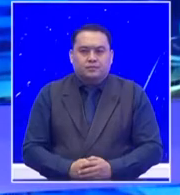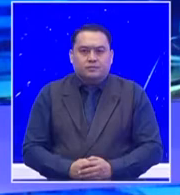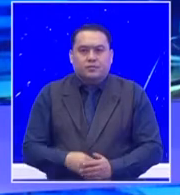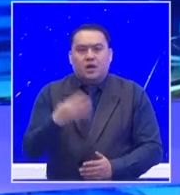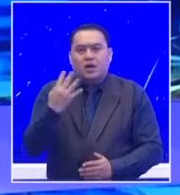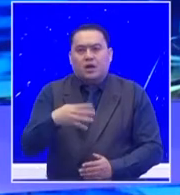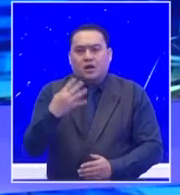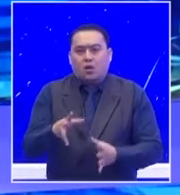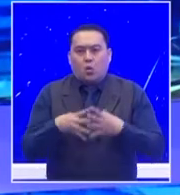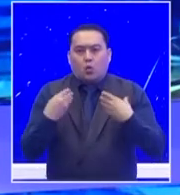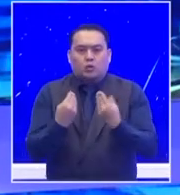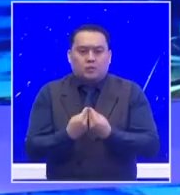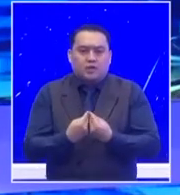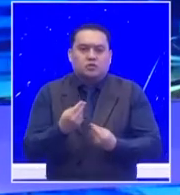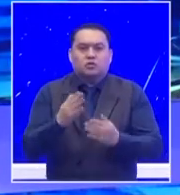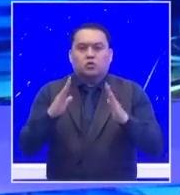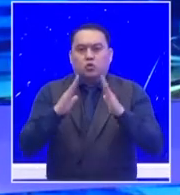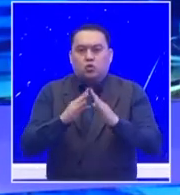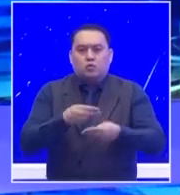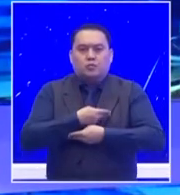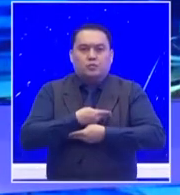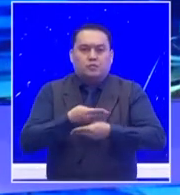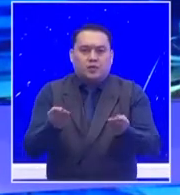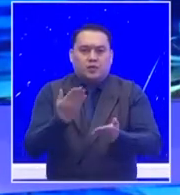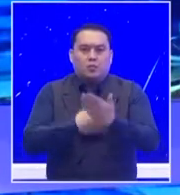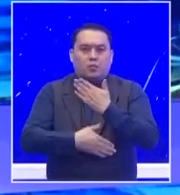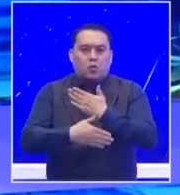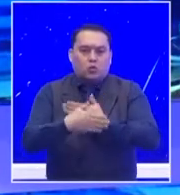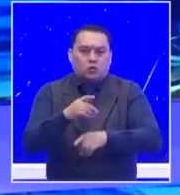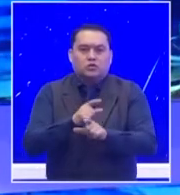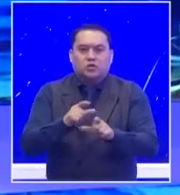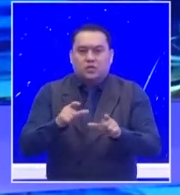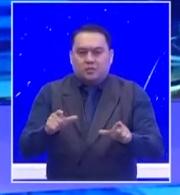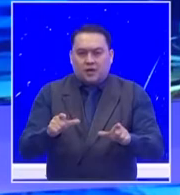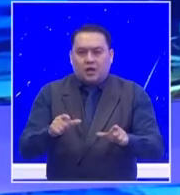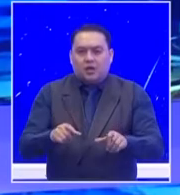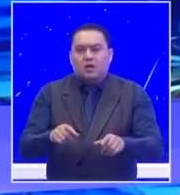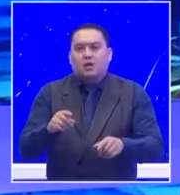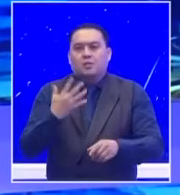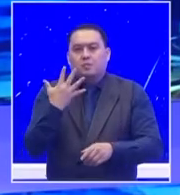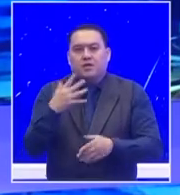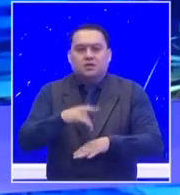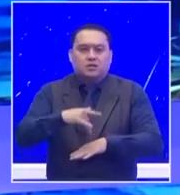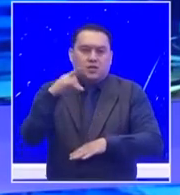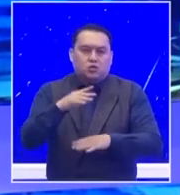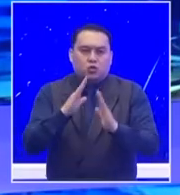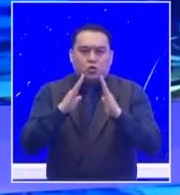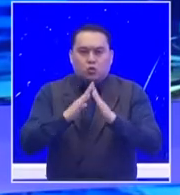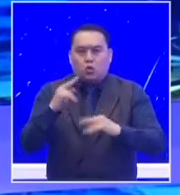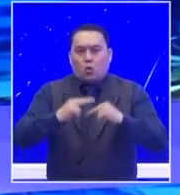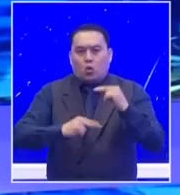40 отбасы баспаналы болды. Текелі қаласында мұқтаж жандарға пәтер кілті табысталды. Сужаңа 5 қабатты тұрғын үй